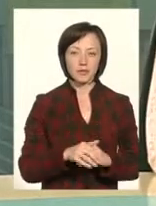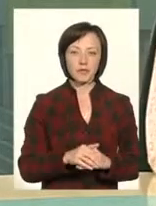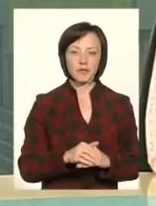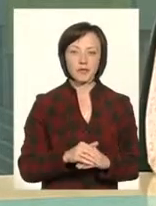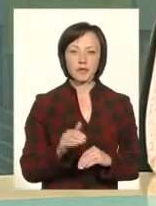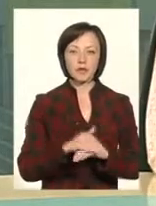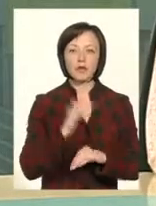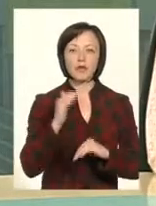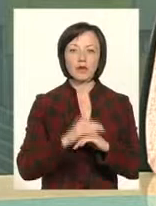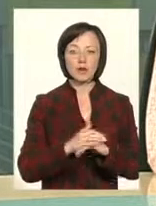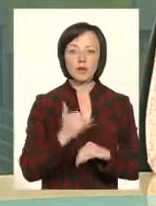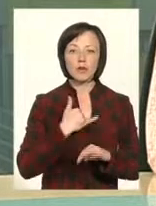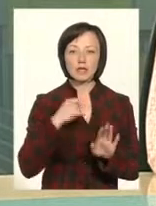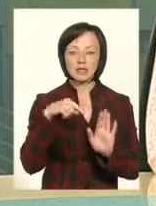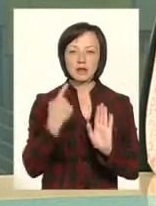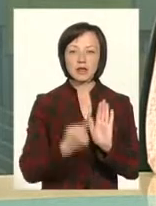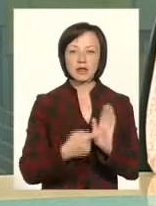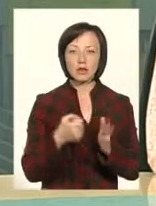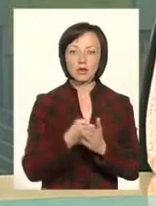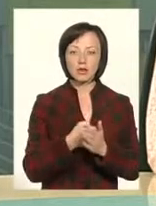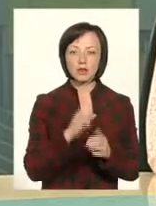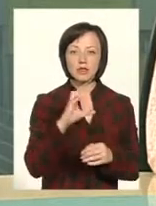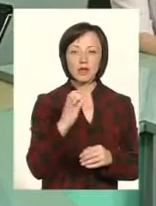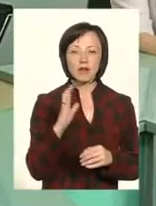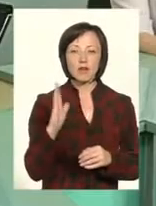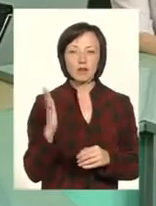ласка. Доброго вечора. У мене запитання до Сергія